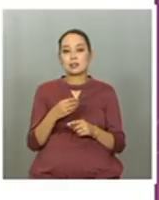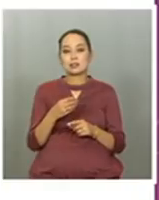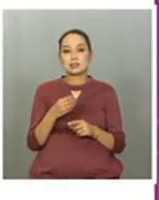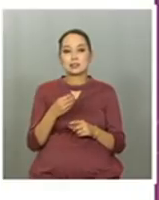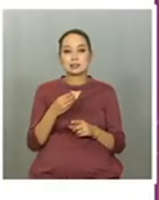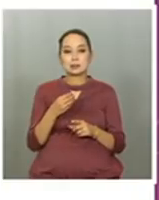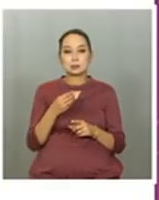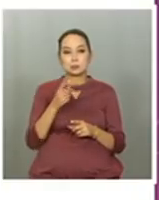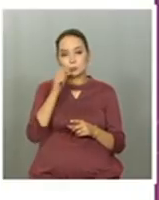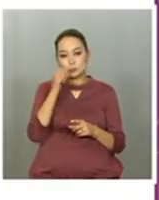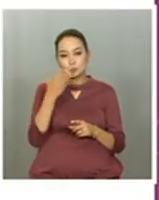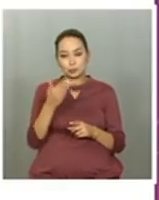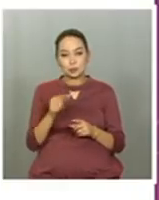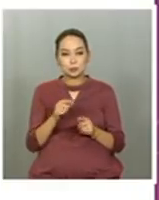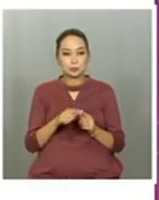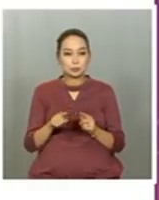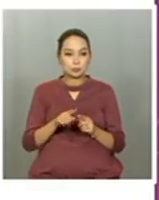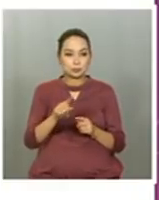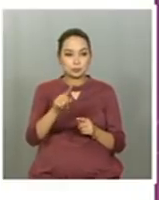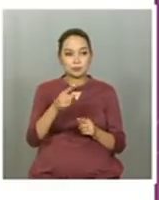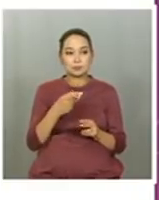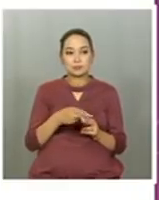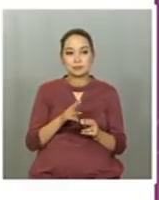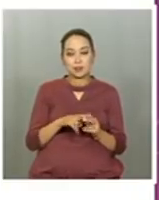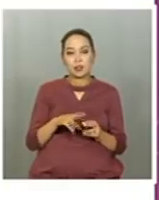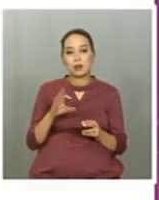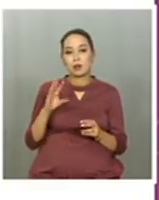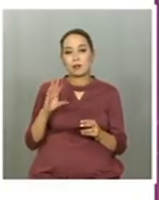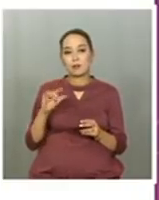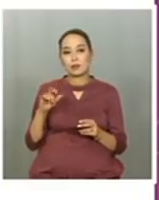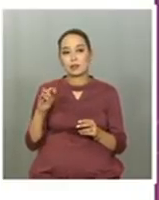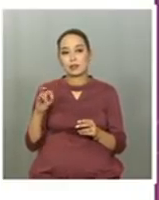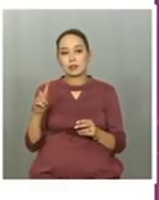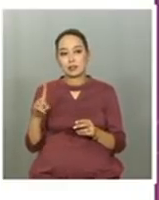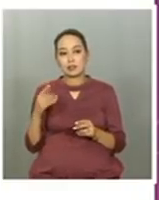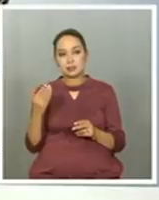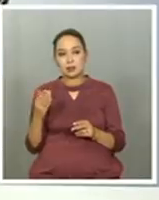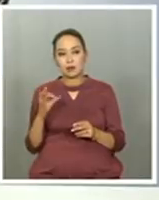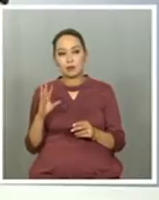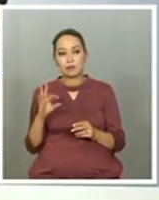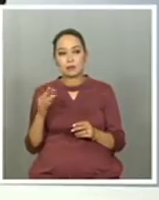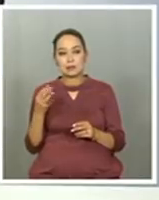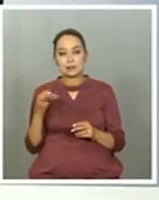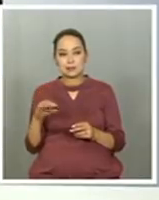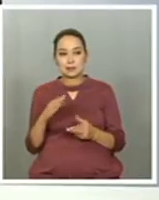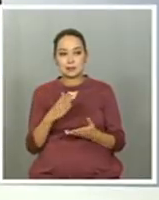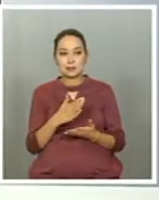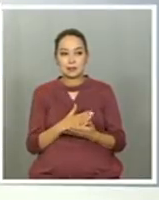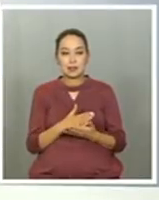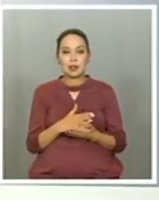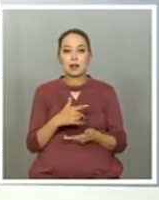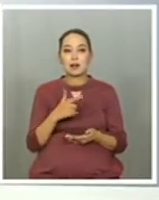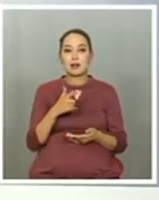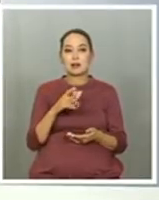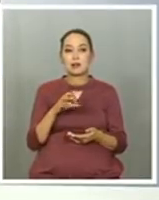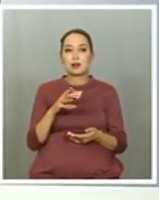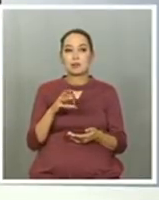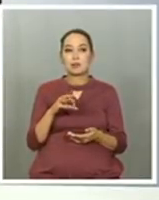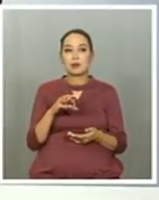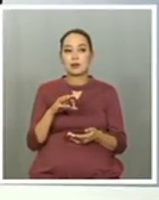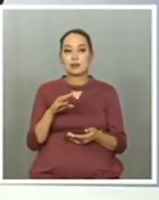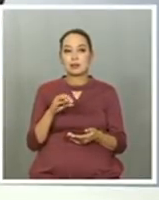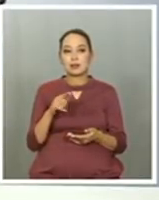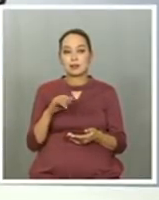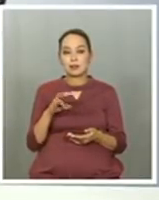түзіледі. Овогенез нәтижесінде овоцит пайда болады. Гаметогенез 4 кезеңнен